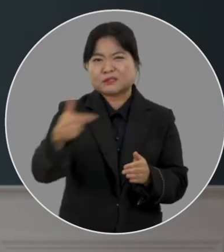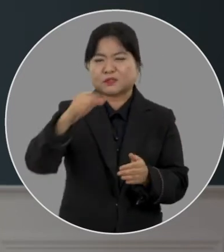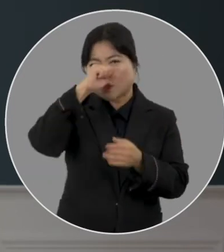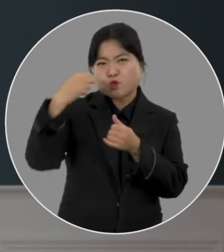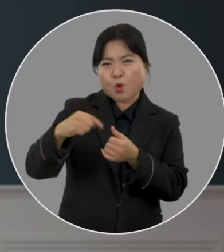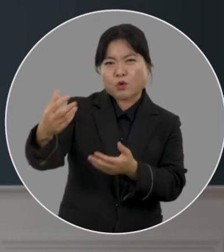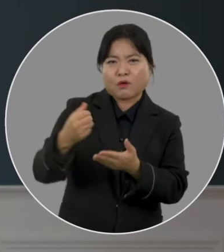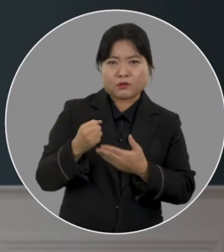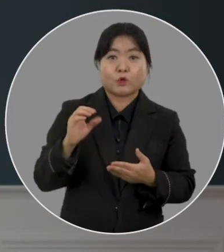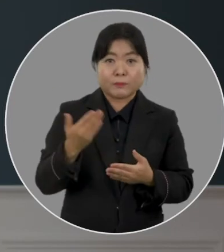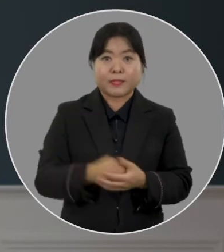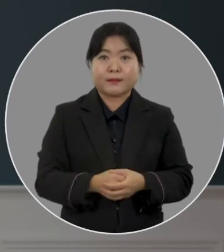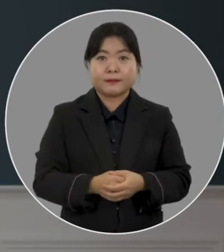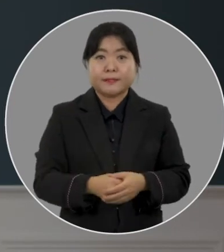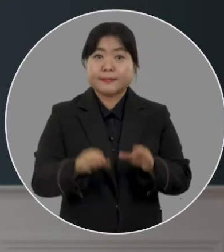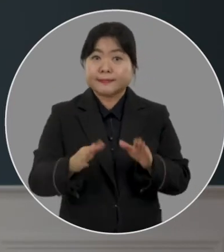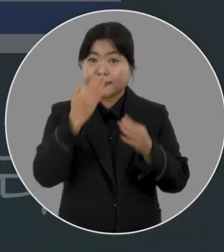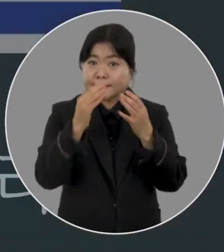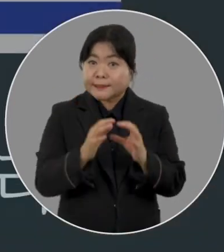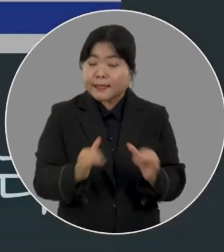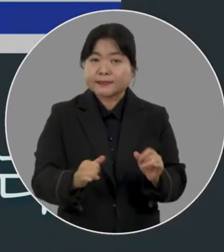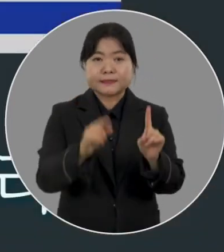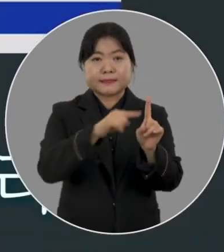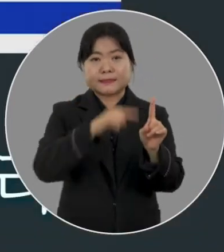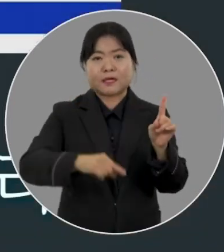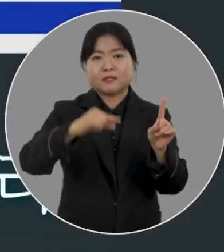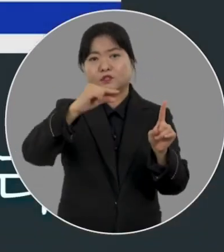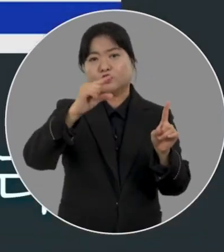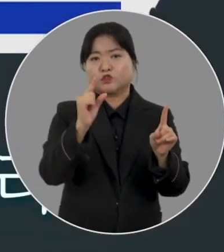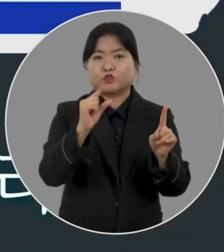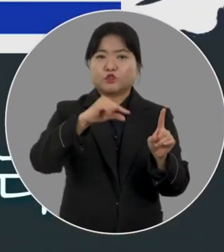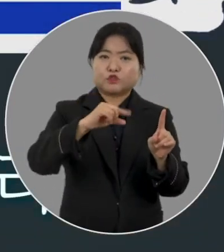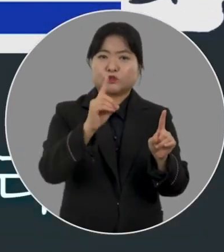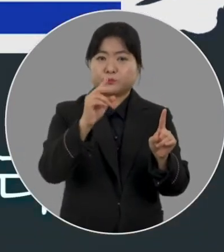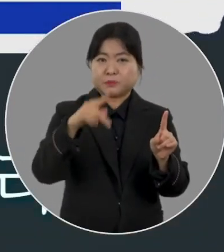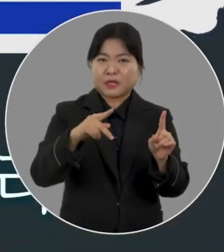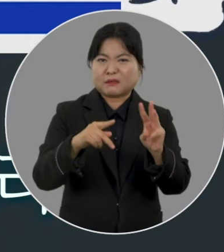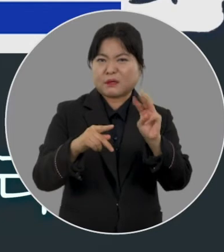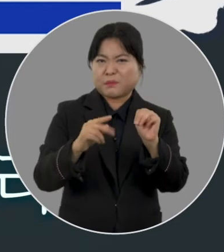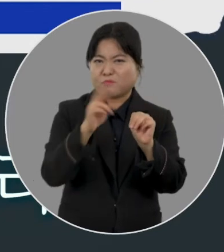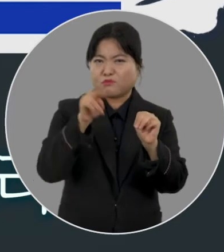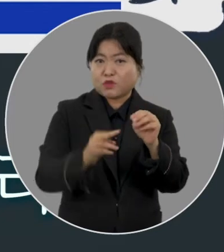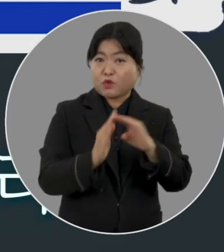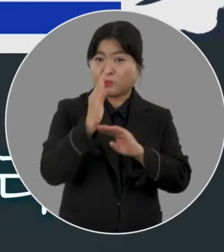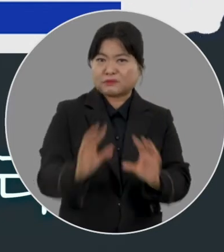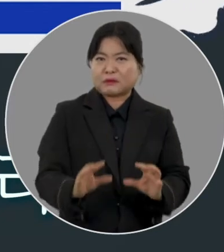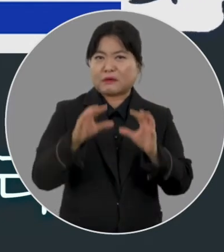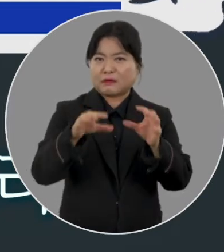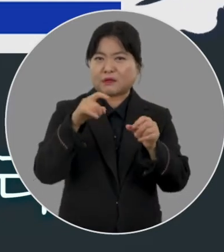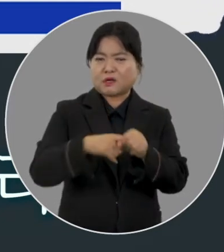얻을 필요가 있는 겁니다. 이제 이스라엘은 1인당 GDP 3만 불이 넘는 세계적인 책임